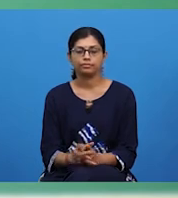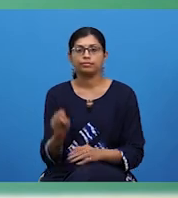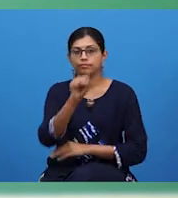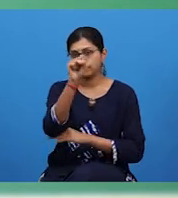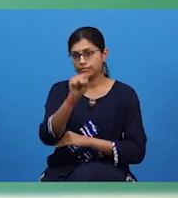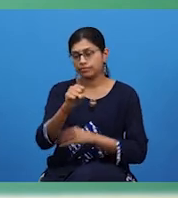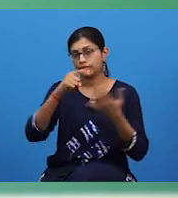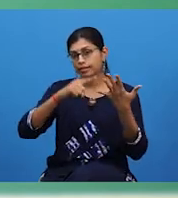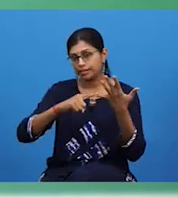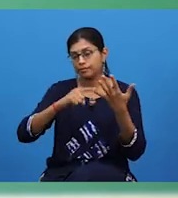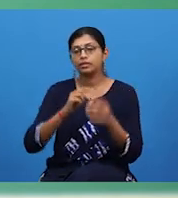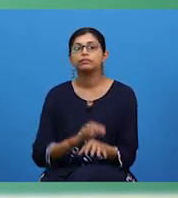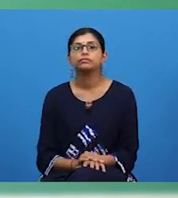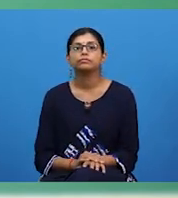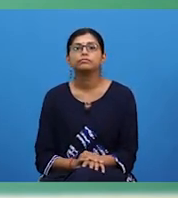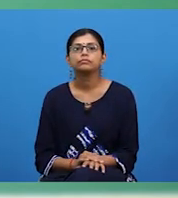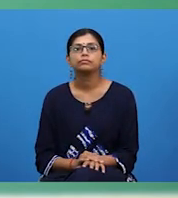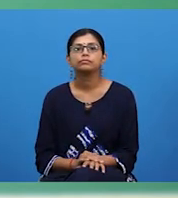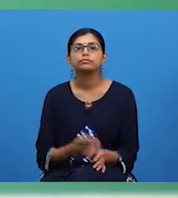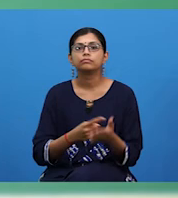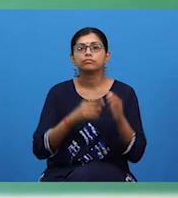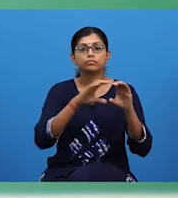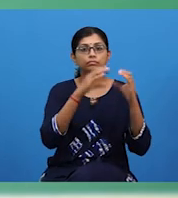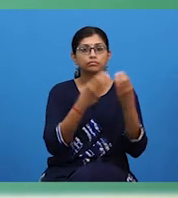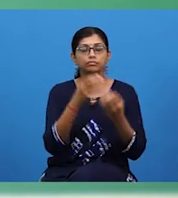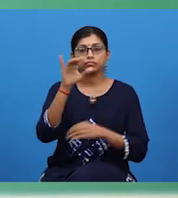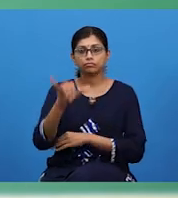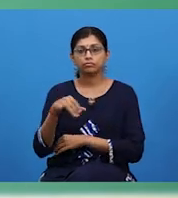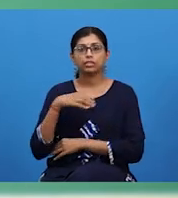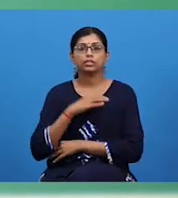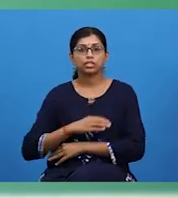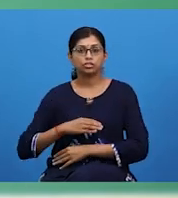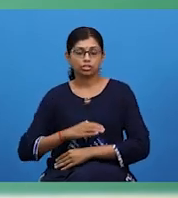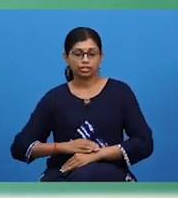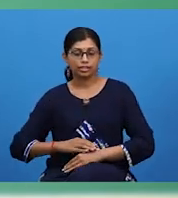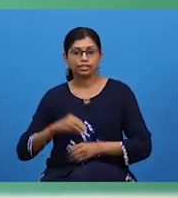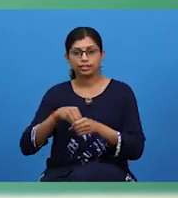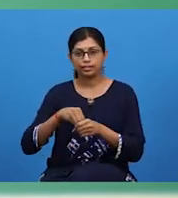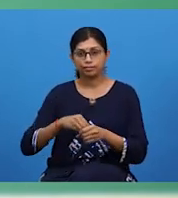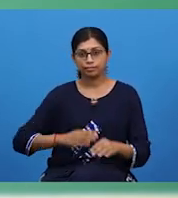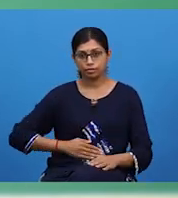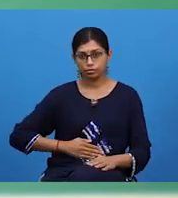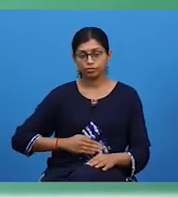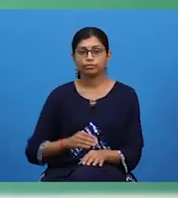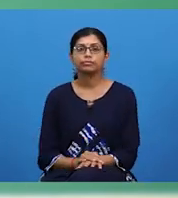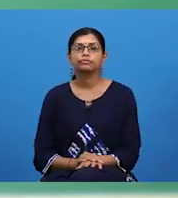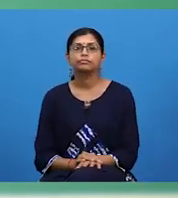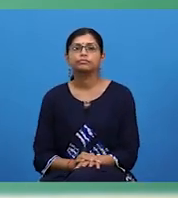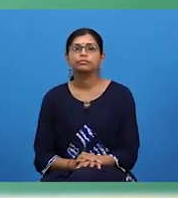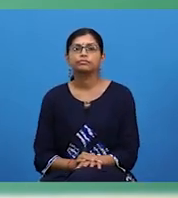Soalan yang seterusnya, apakah kelas makanan yang dicernakan di perut? Terangkan.